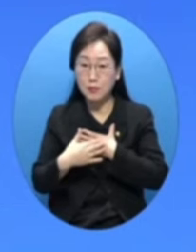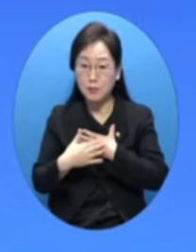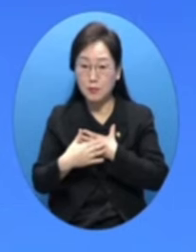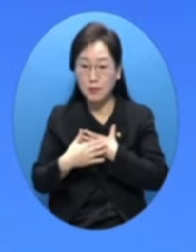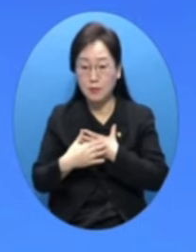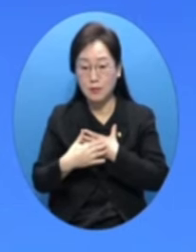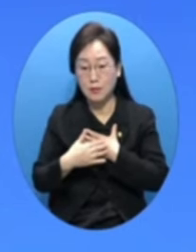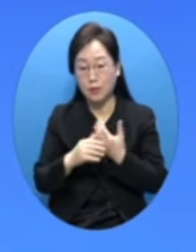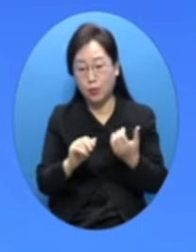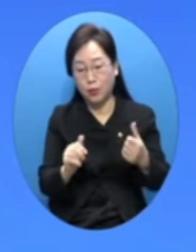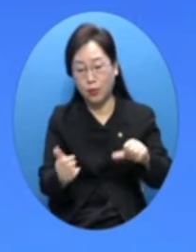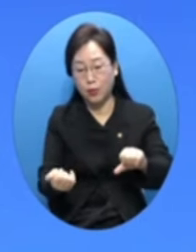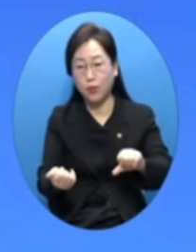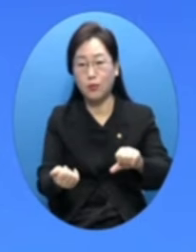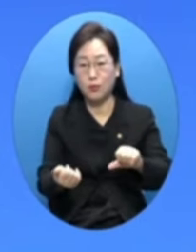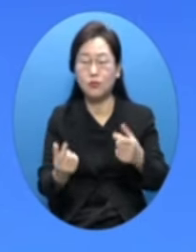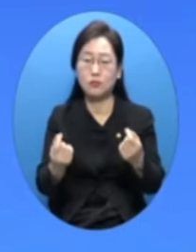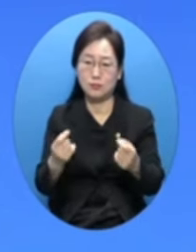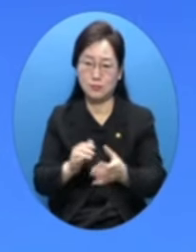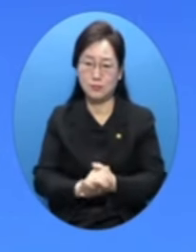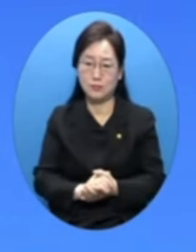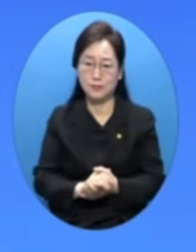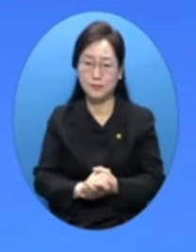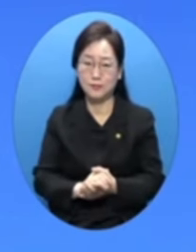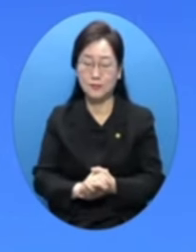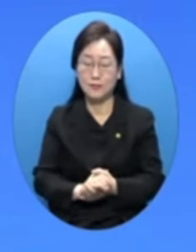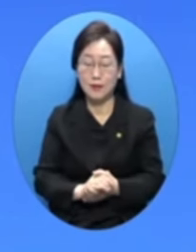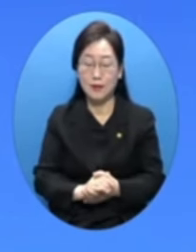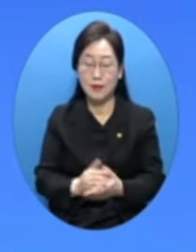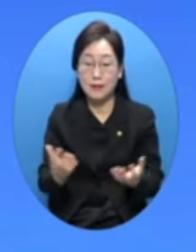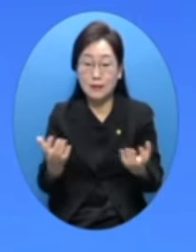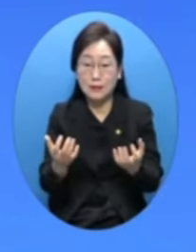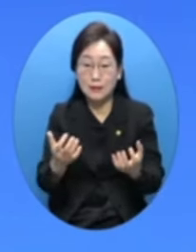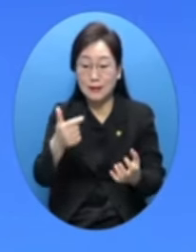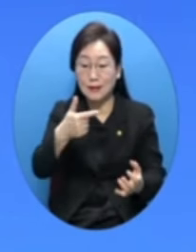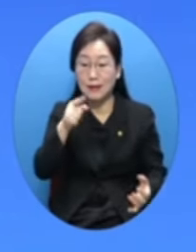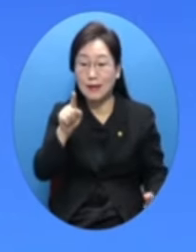죽어가고 있었던 것입니다. 당시 나병, 한센병은